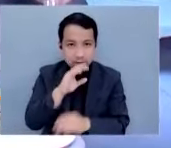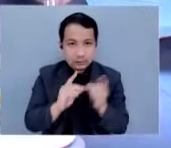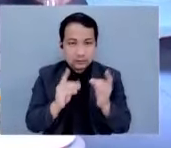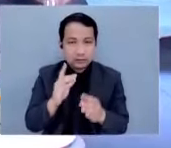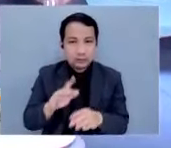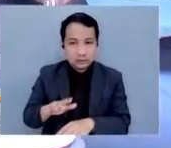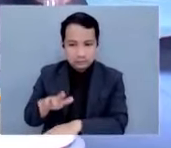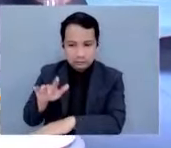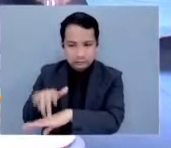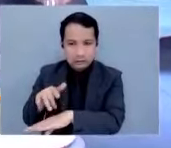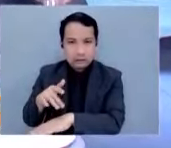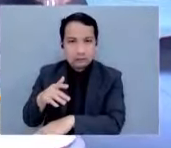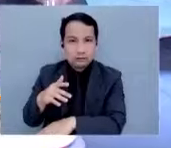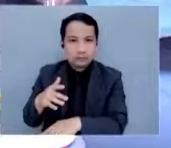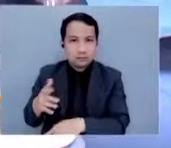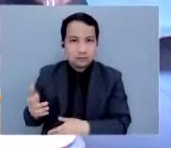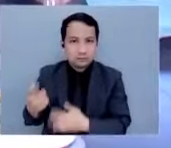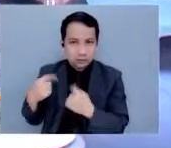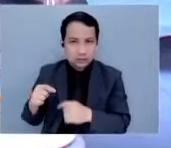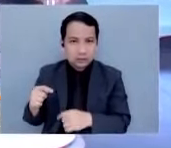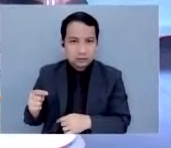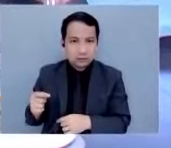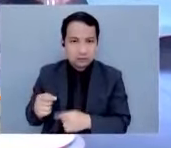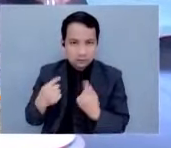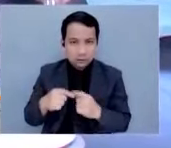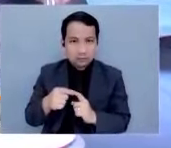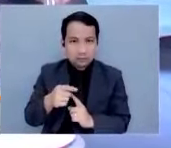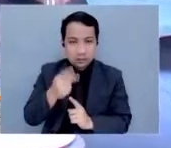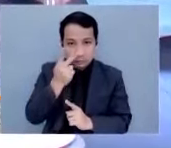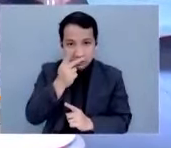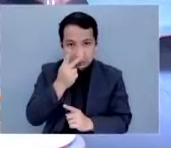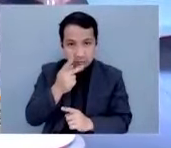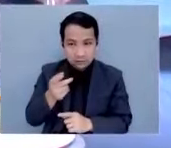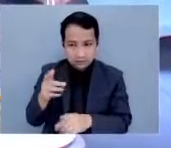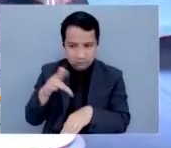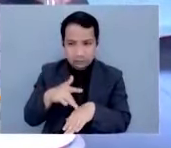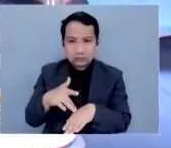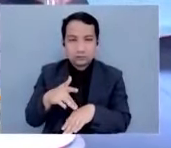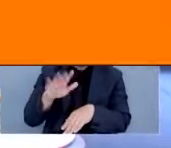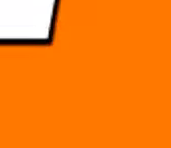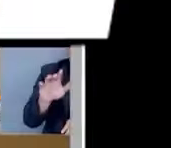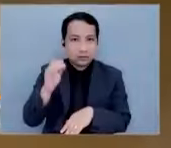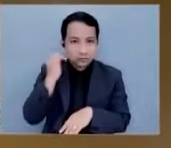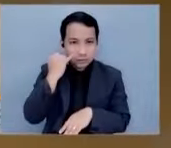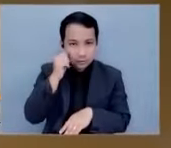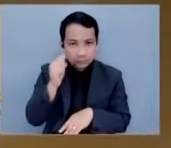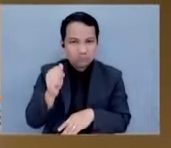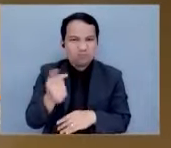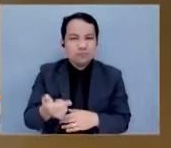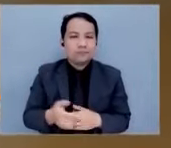pilit pinahahawakan ng kanyang ari. Nasa Frontline na balitang yan si John Aroa.